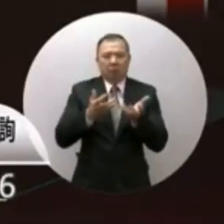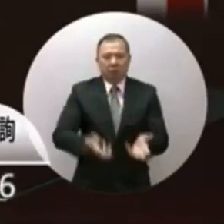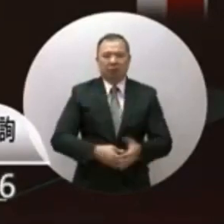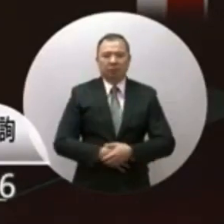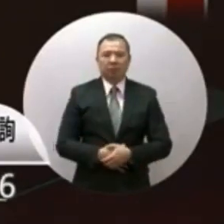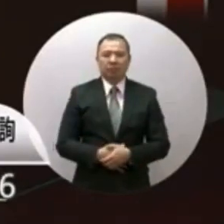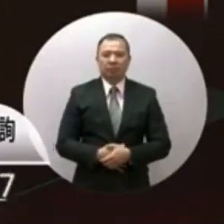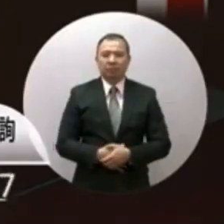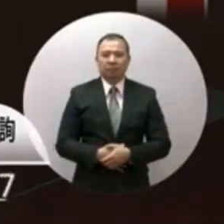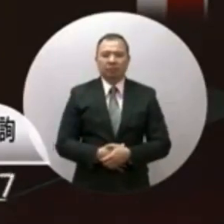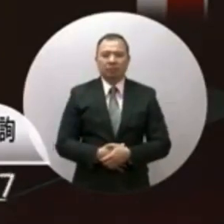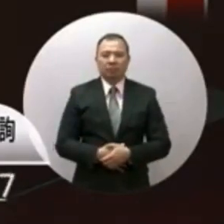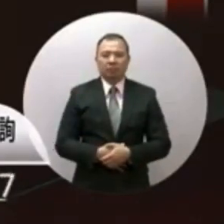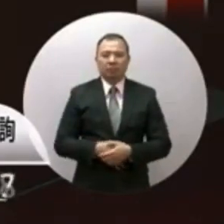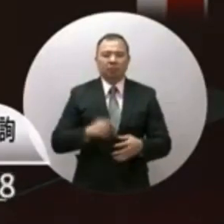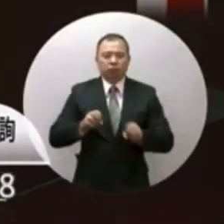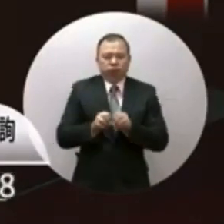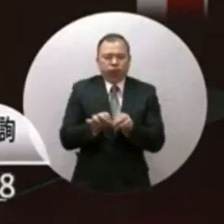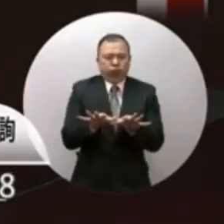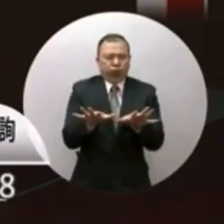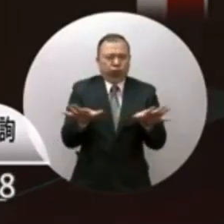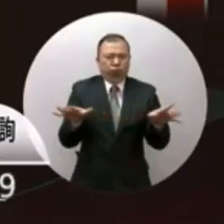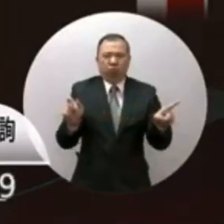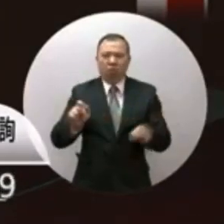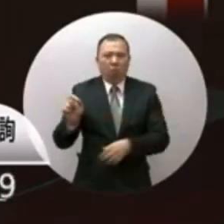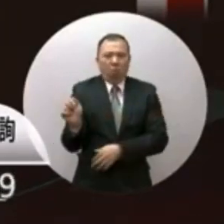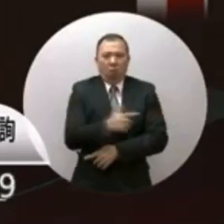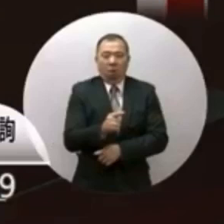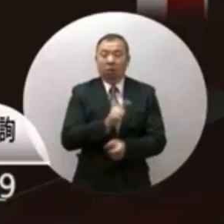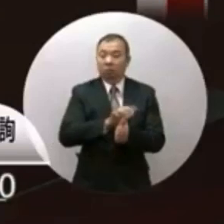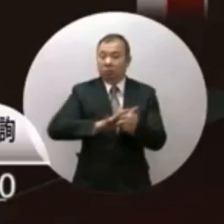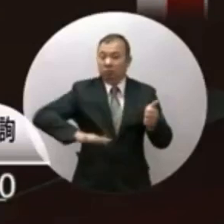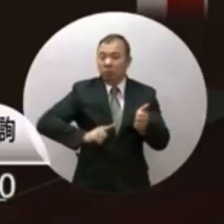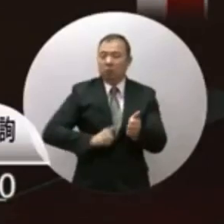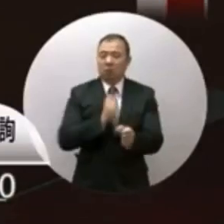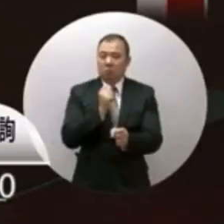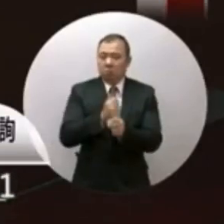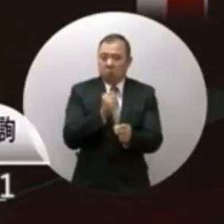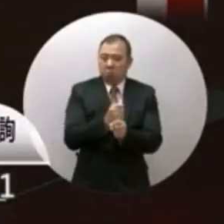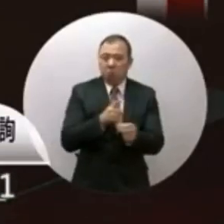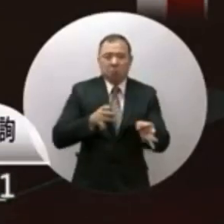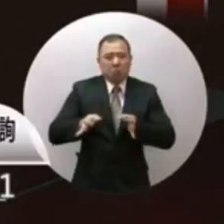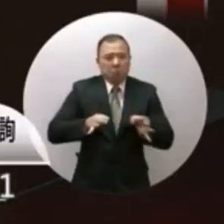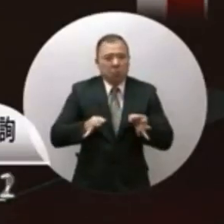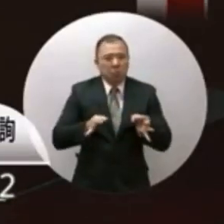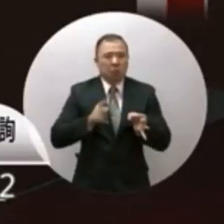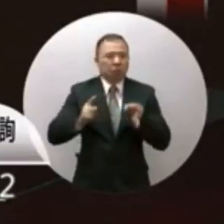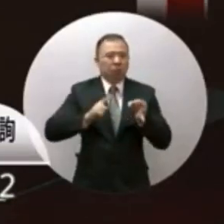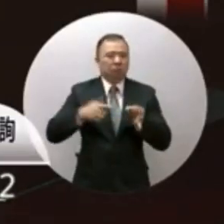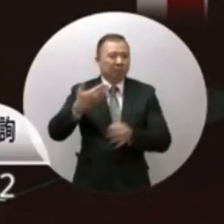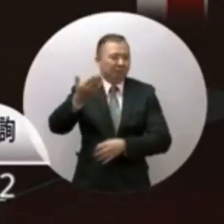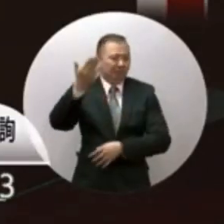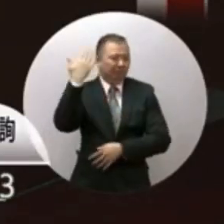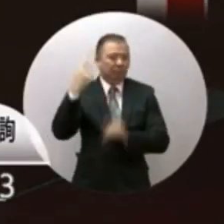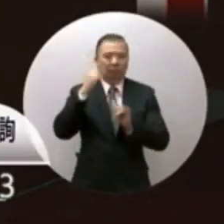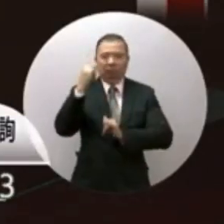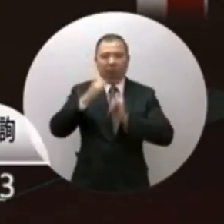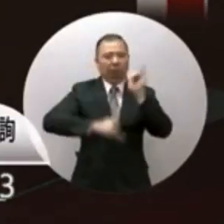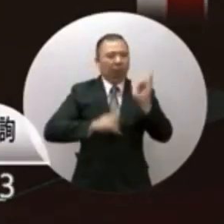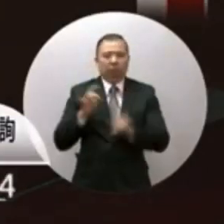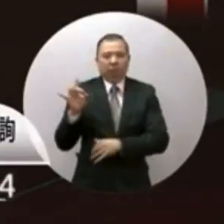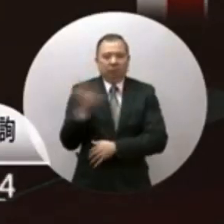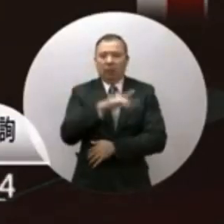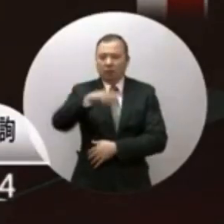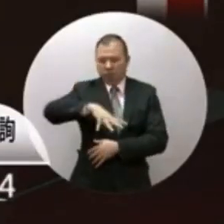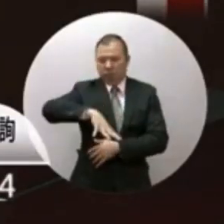扩展的快速、影响的惨烈，是历史上所仅见。而